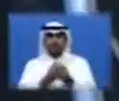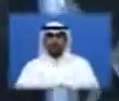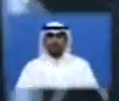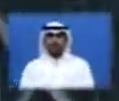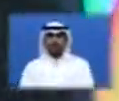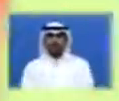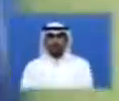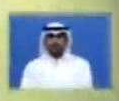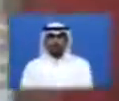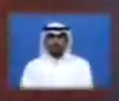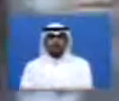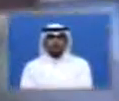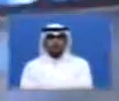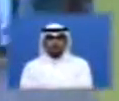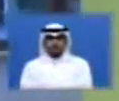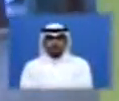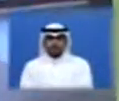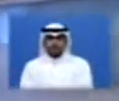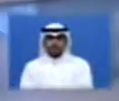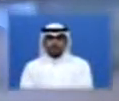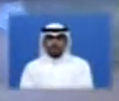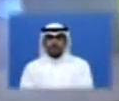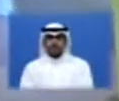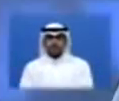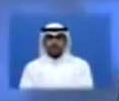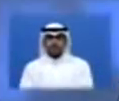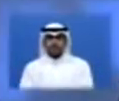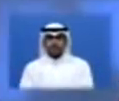الحياة. مروة محرم، تلفزيون دولة الكويت.